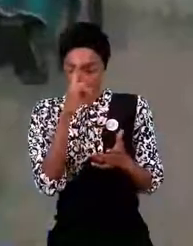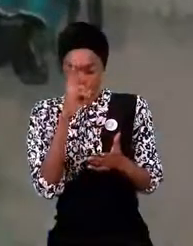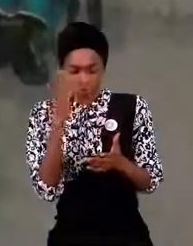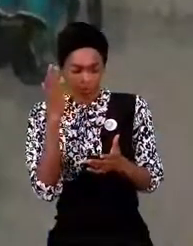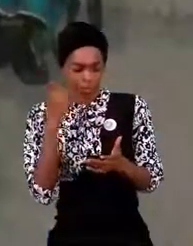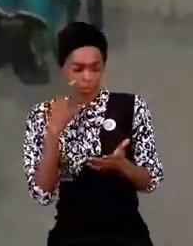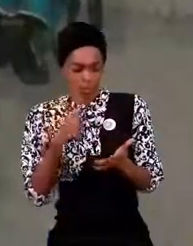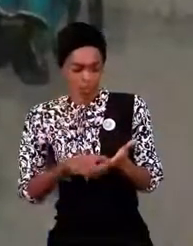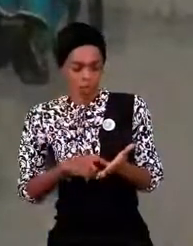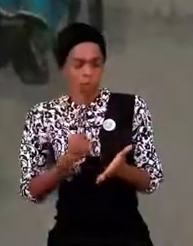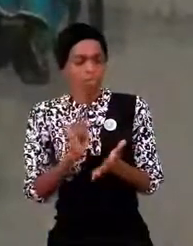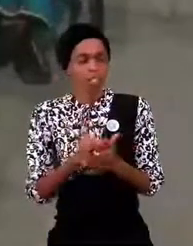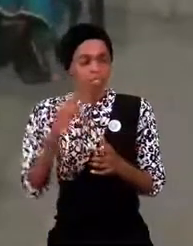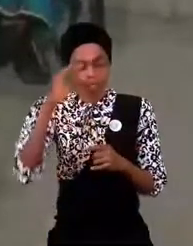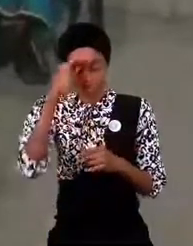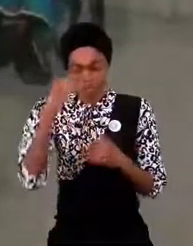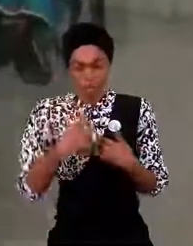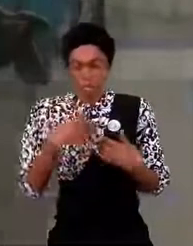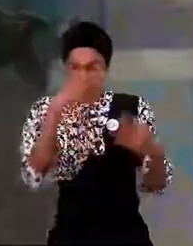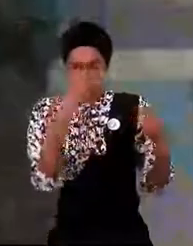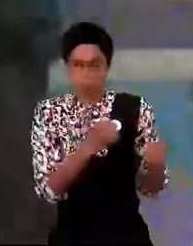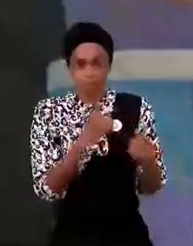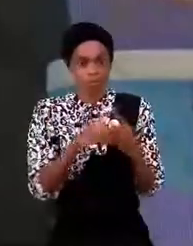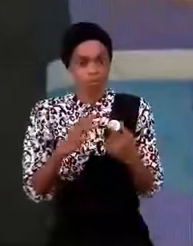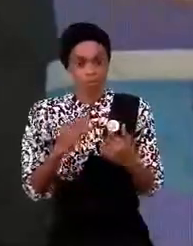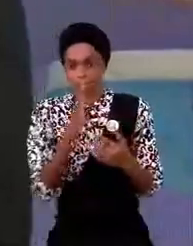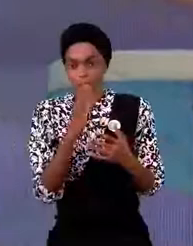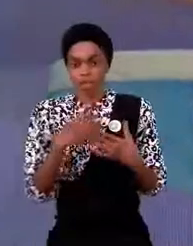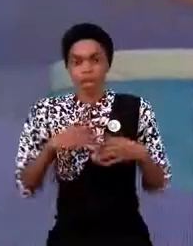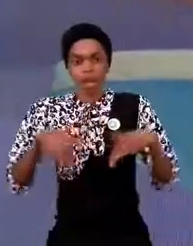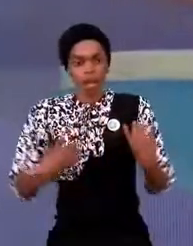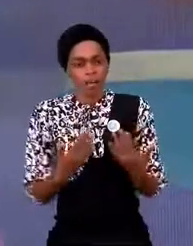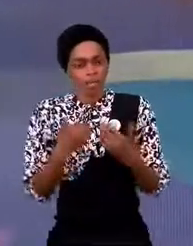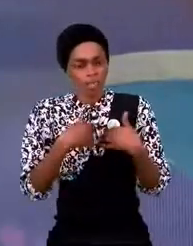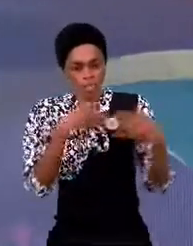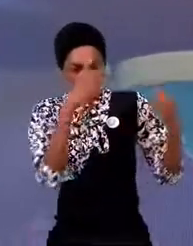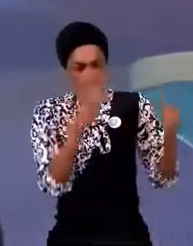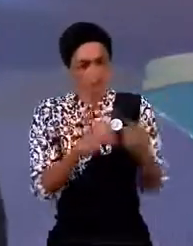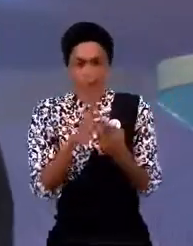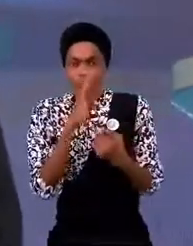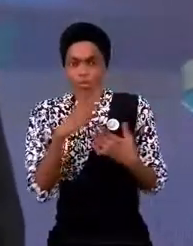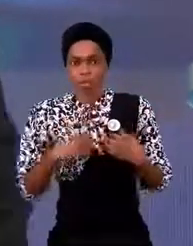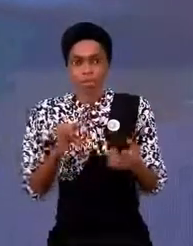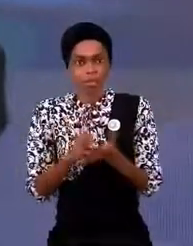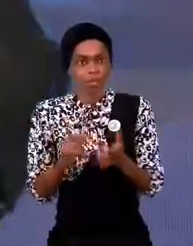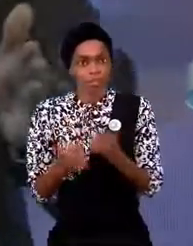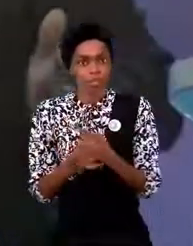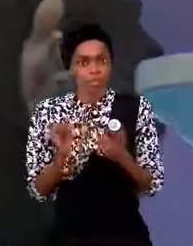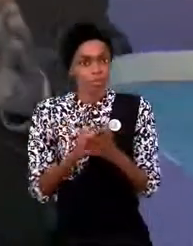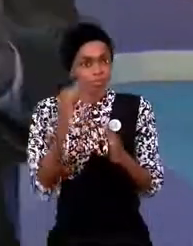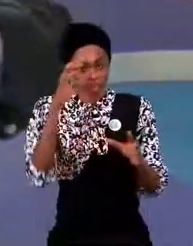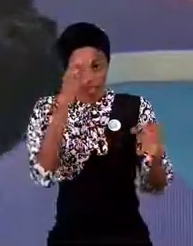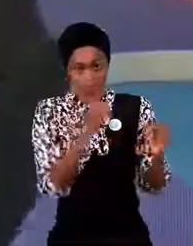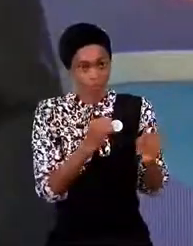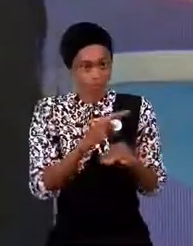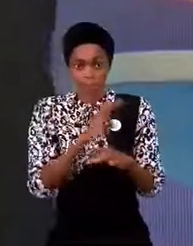guéri ce jour-là? La foi qu'il n'avait pas. Le jour précédent, la semaine précédente,